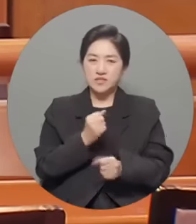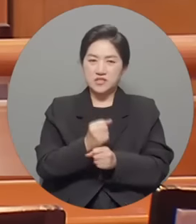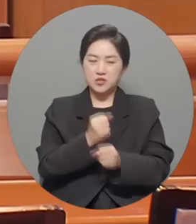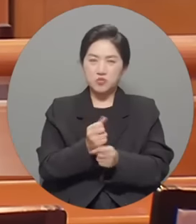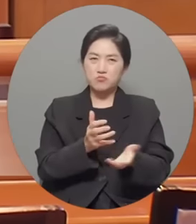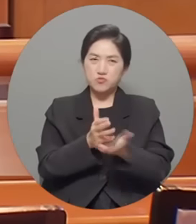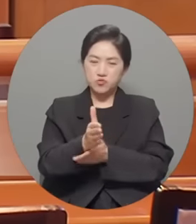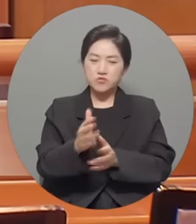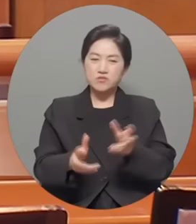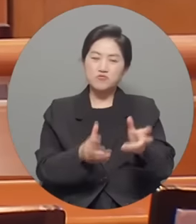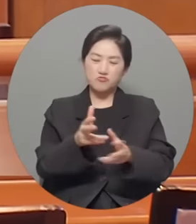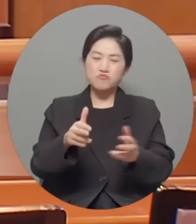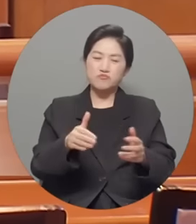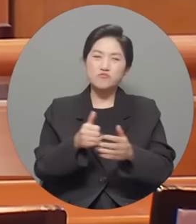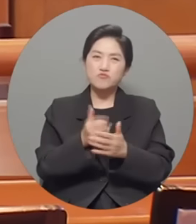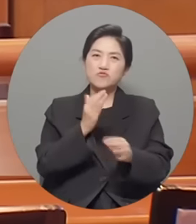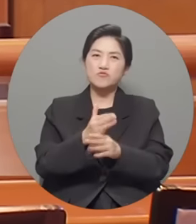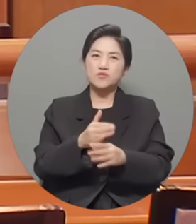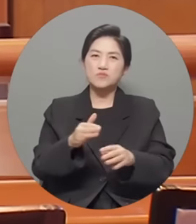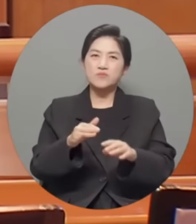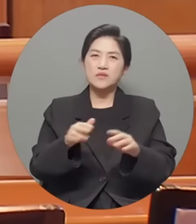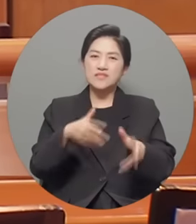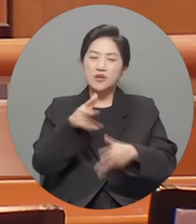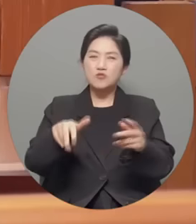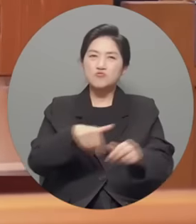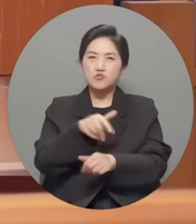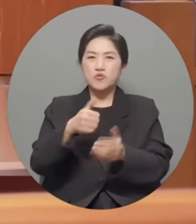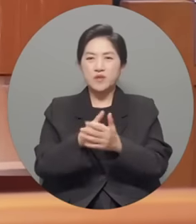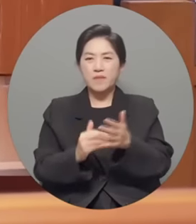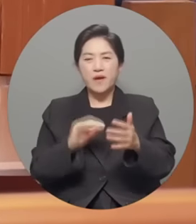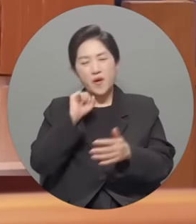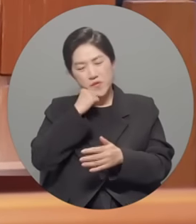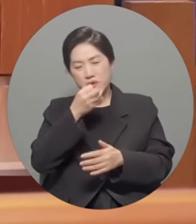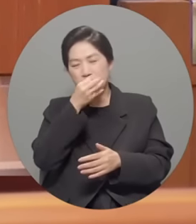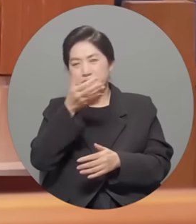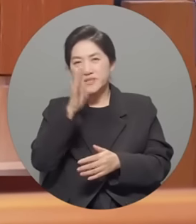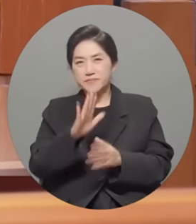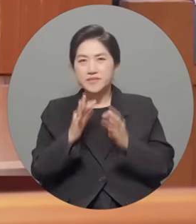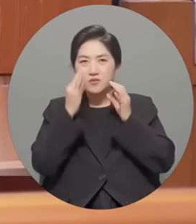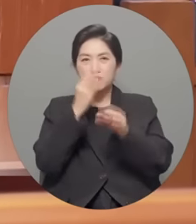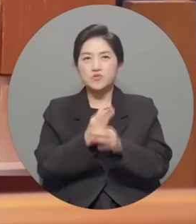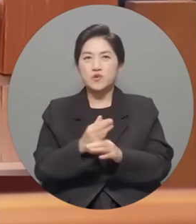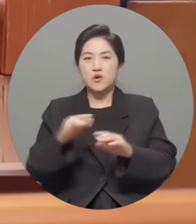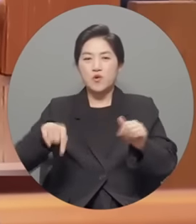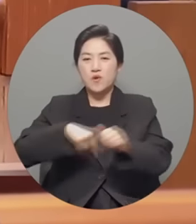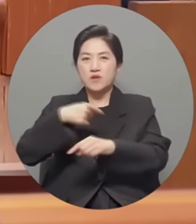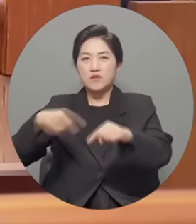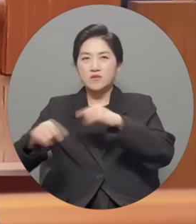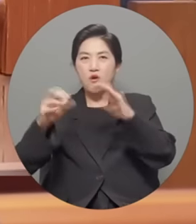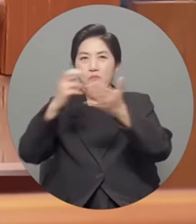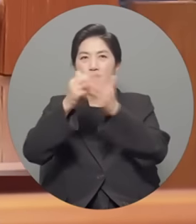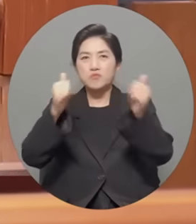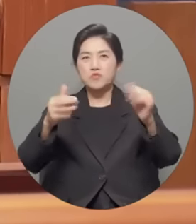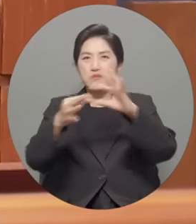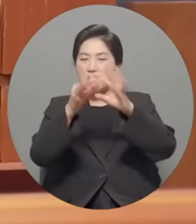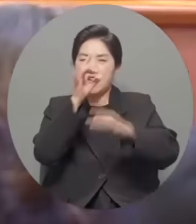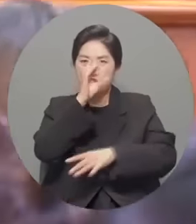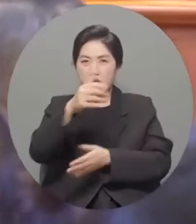산업 구조상 어려움이 있어도 최선을 다하고 있다며 환경 정책이 헌법 소송 대상은 아니라고